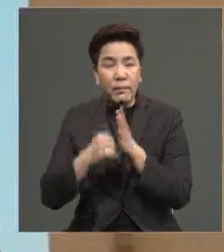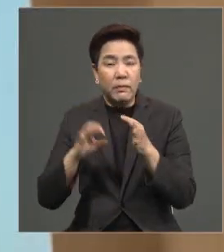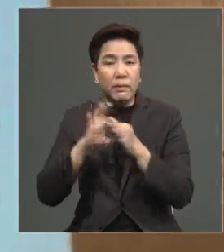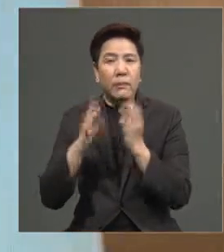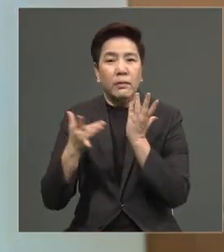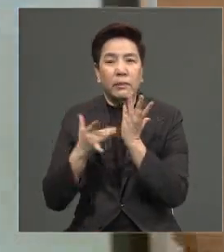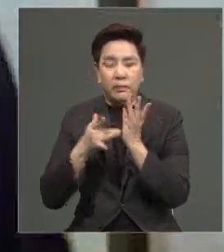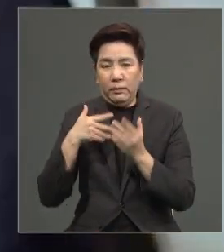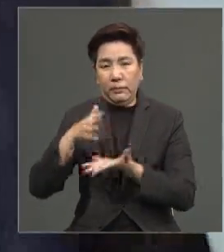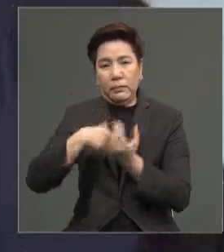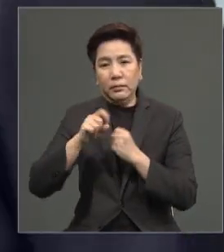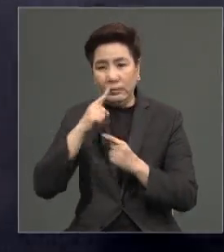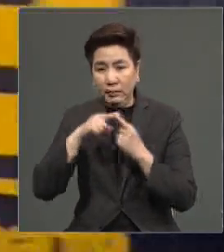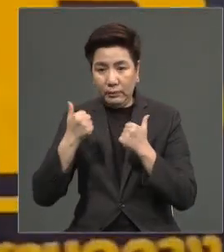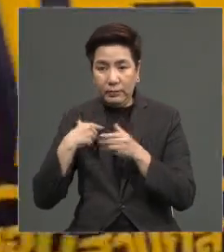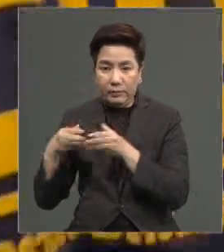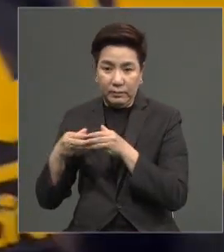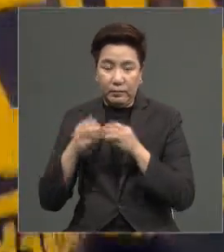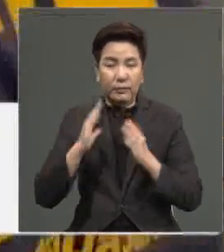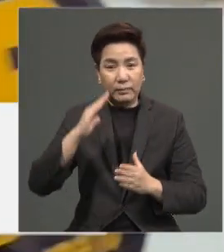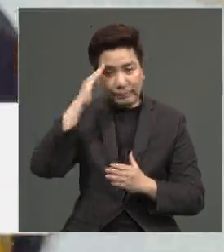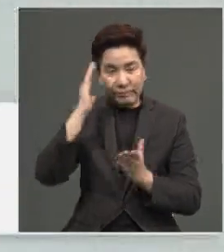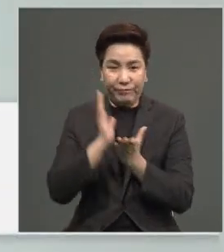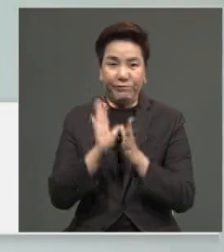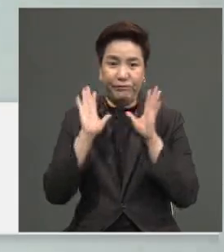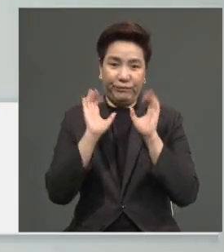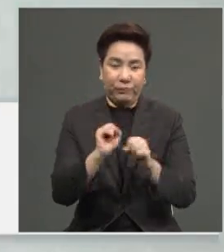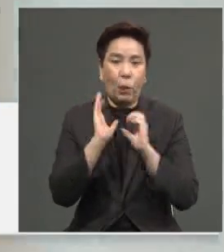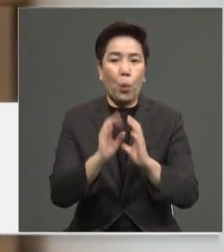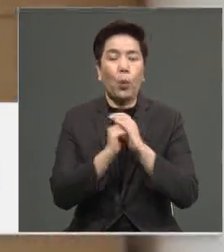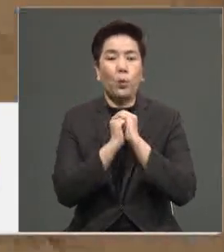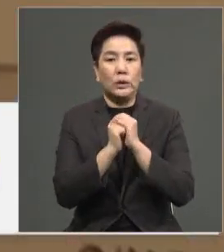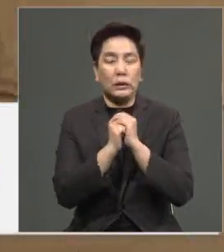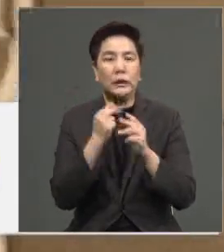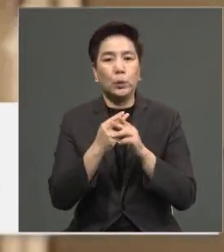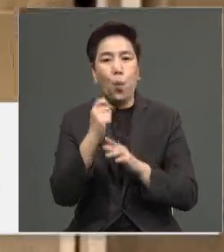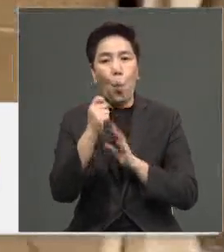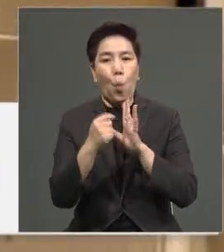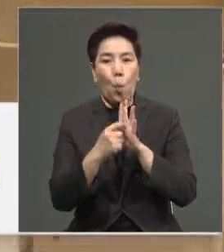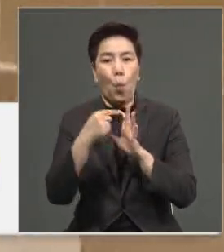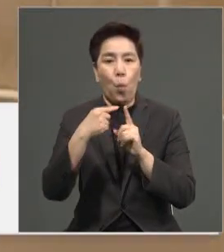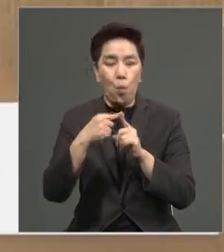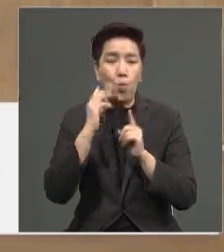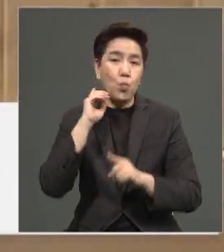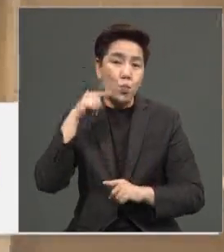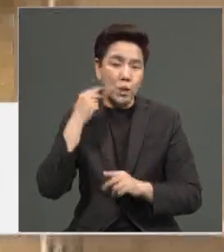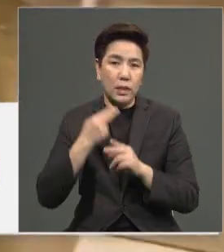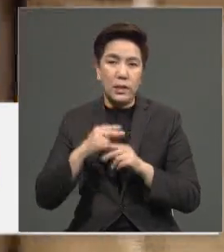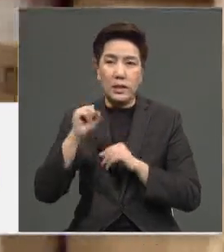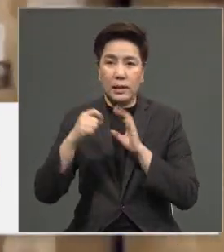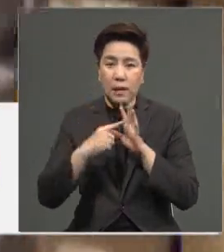อาชยกรรมทางเศรษฐกิจครับได้นำกำลังเข้าจับกลุ่มชาวจีนชื่อนายอู๋ฮะและมีชาวไทยด้วยเป็นผู้หญิงชื่อ